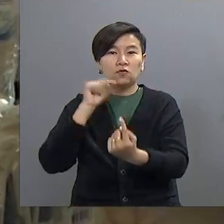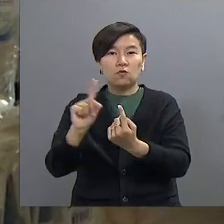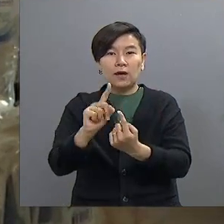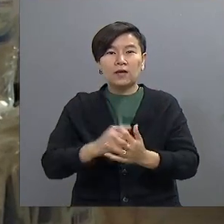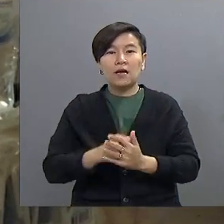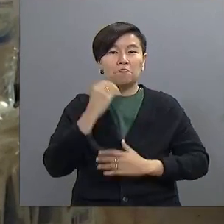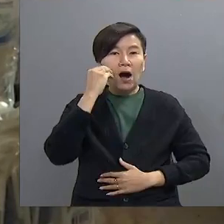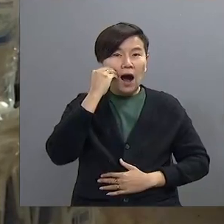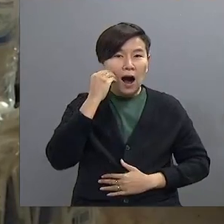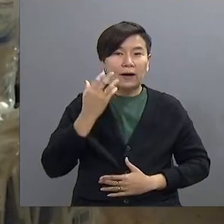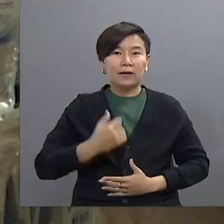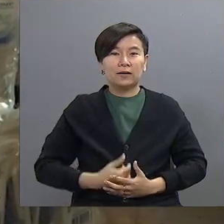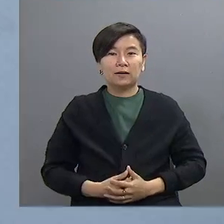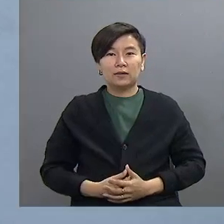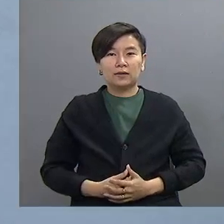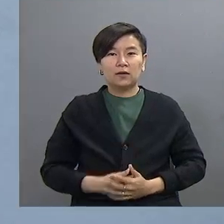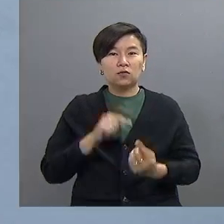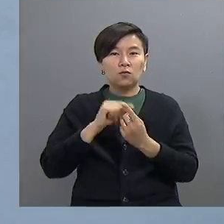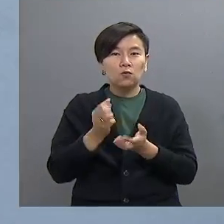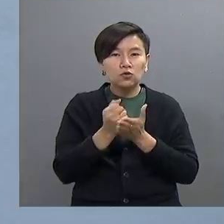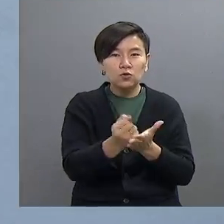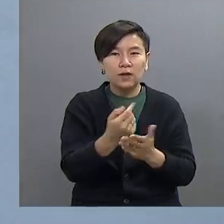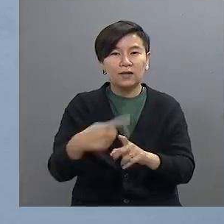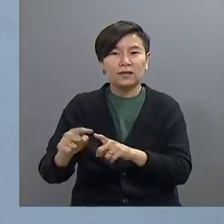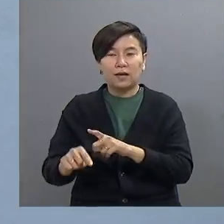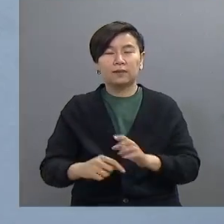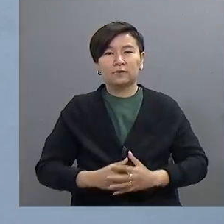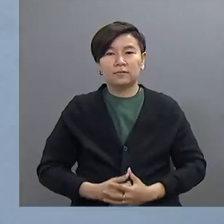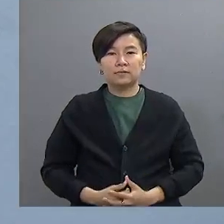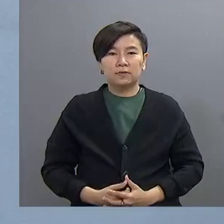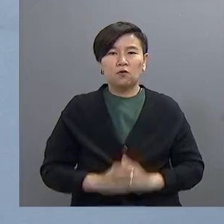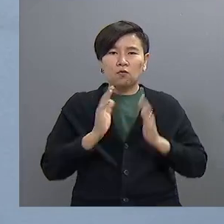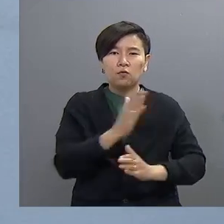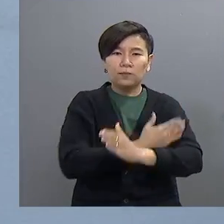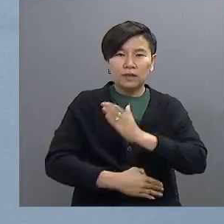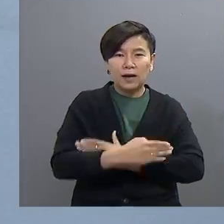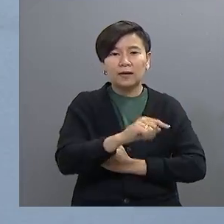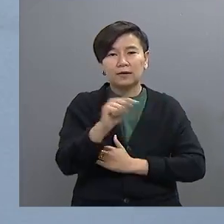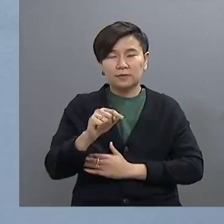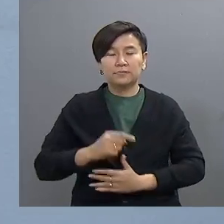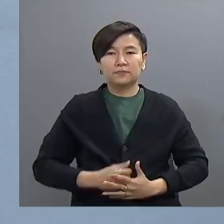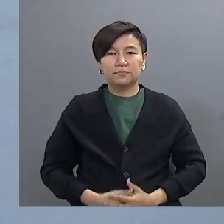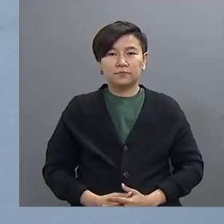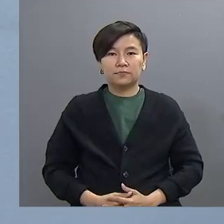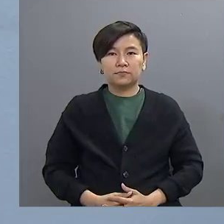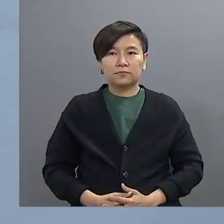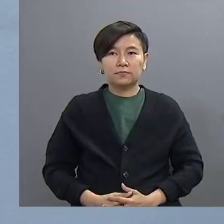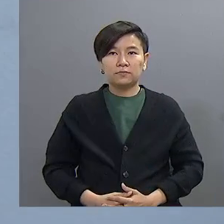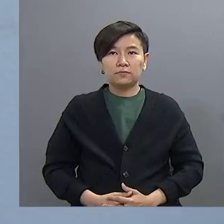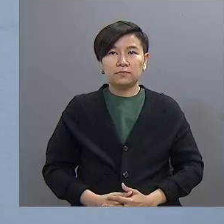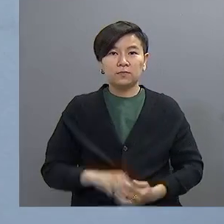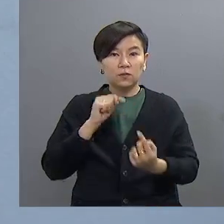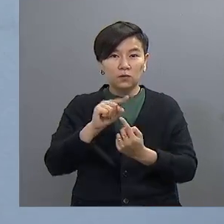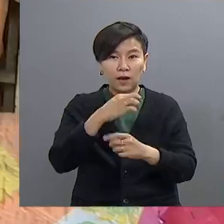เรื่องการประชาสงเคราะห์ต่างๆนะครับเรื่องผู้พิการต่างๆนะครับเราก็จะได้มาบูรณาการช่ว